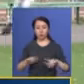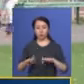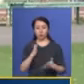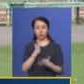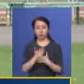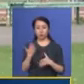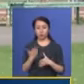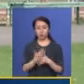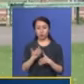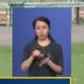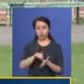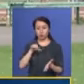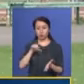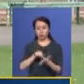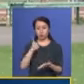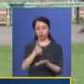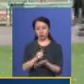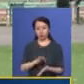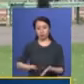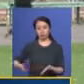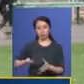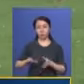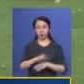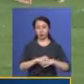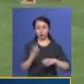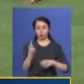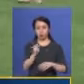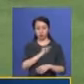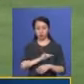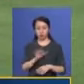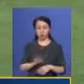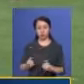осуществлены благодаря личному участию акима области. Общая сумма всех работ в сфере